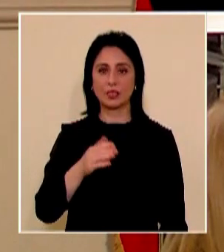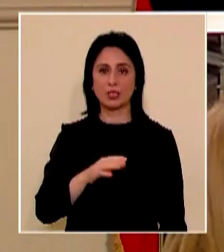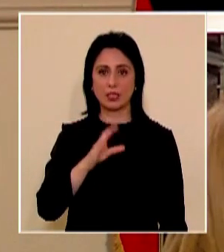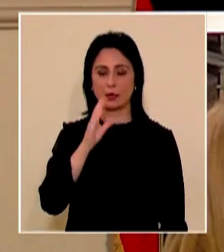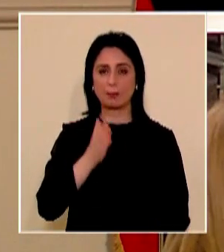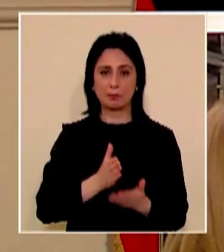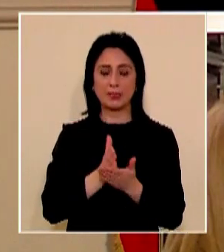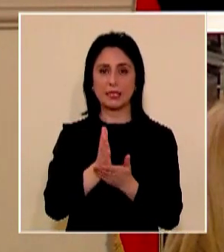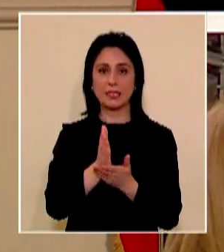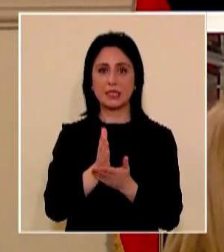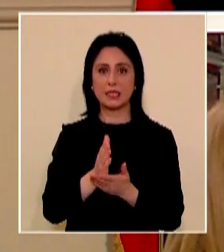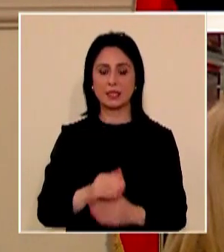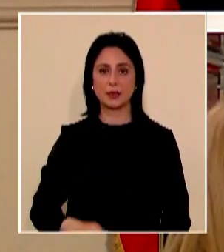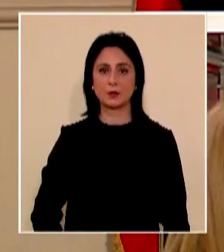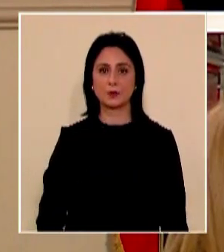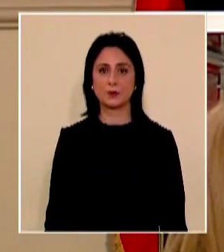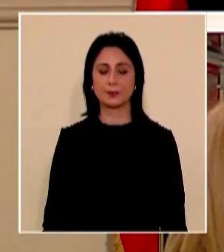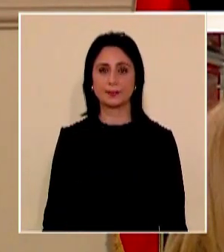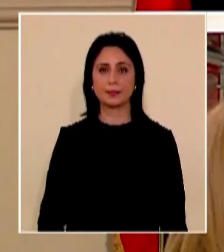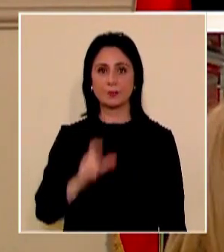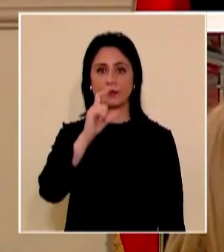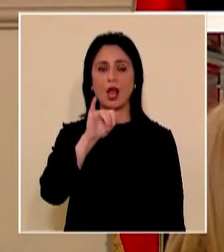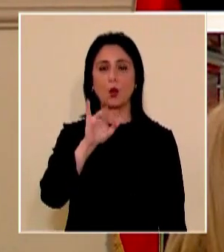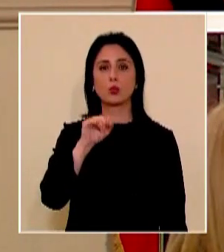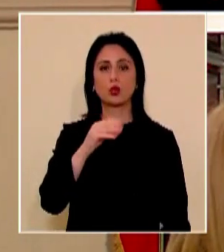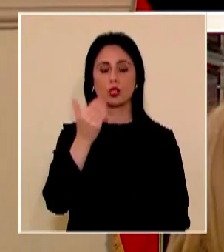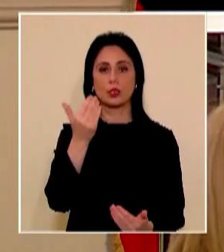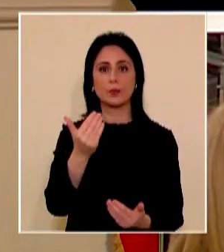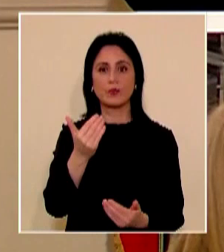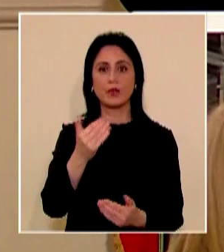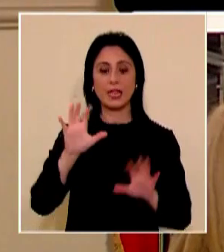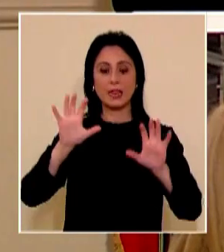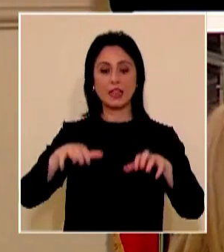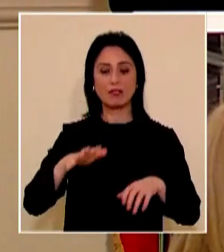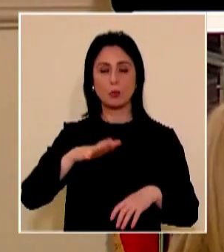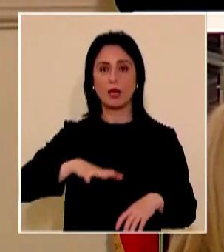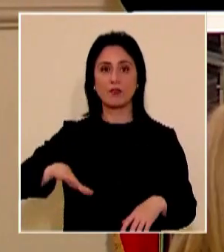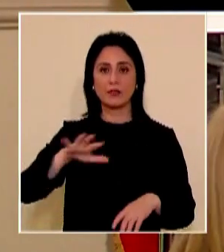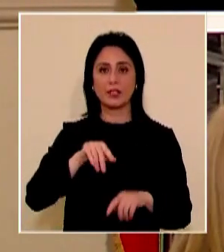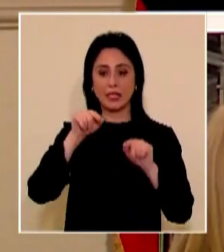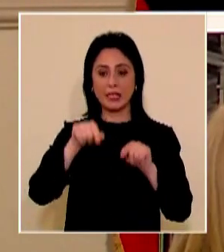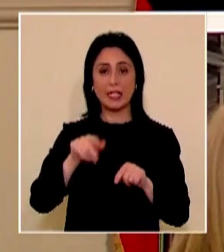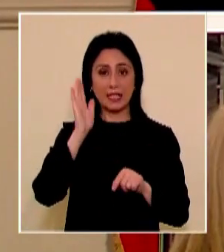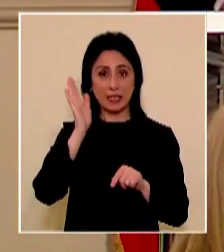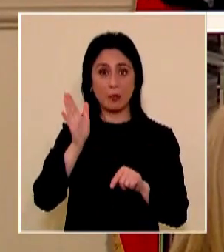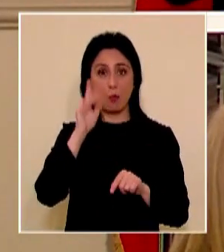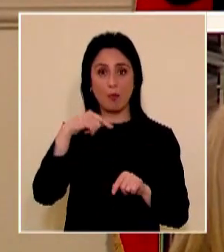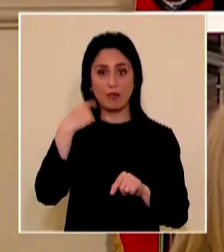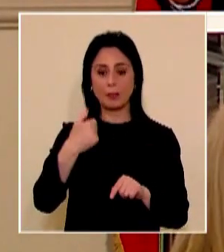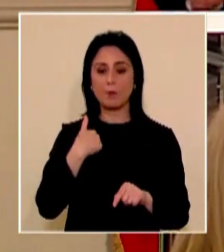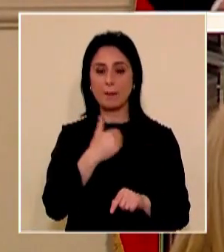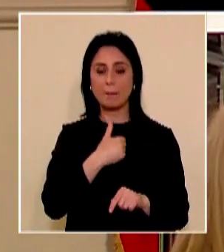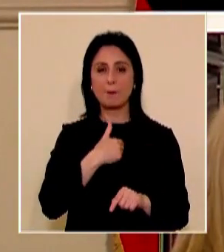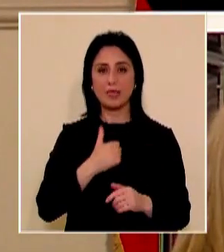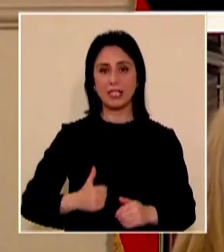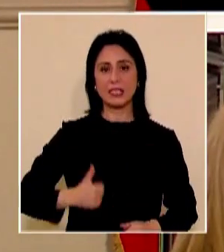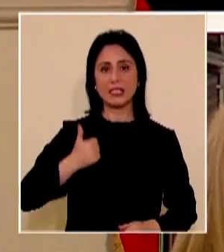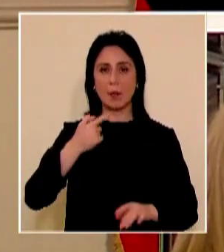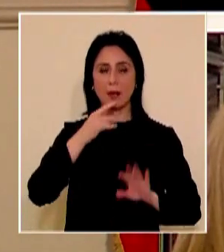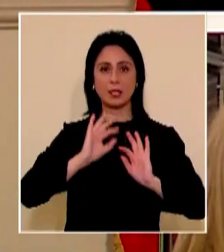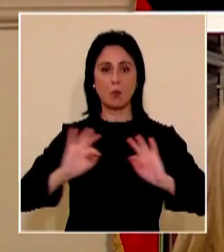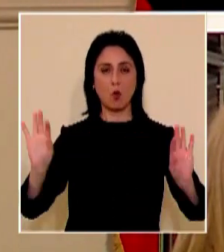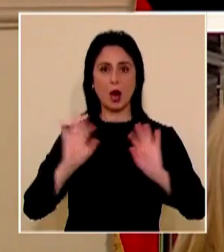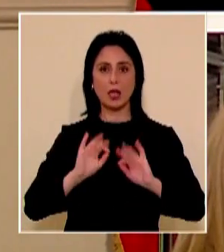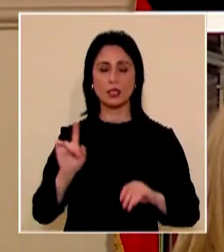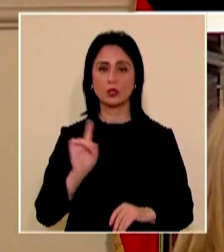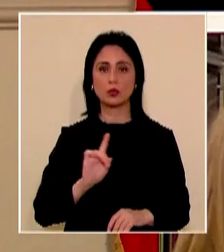Będziemy te tematy na forum OBWE z całą pewnością podnosić. Chcę z dumą podkreślić, że dzisiaj jest